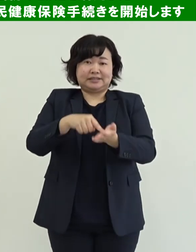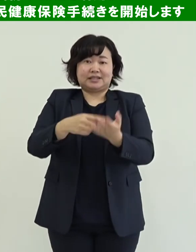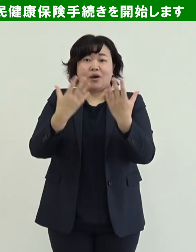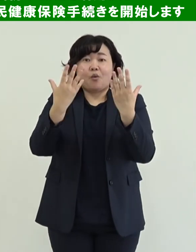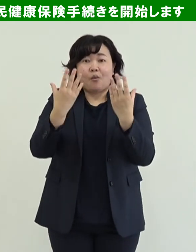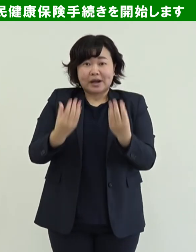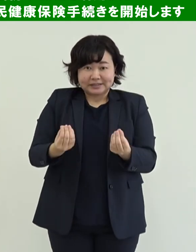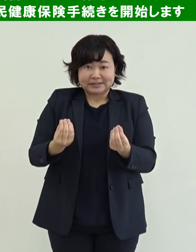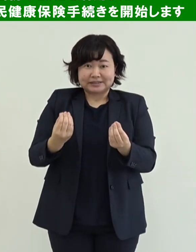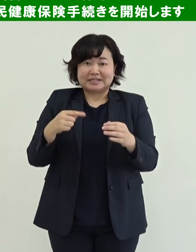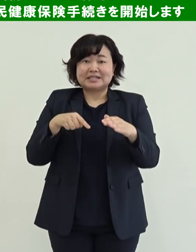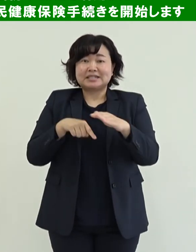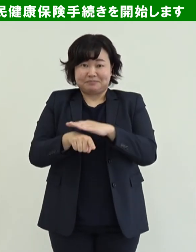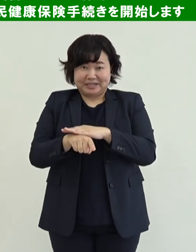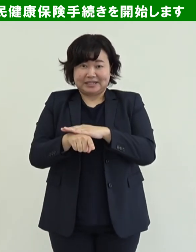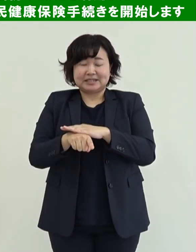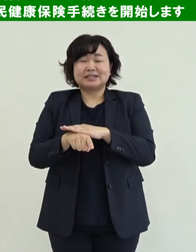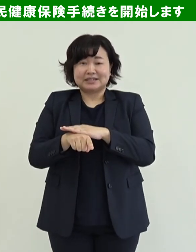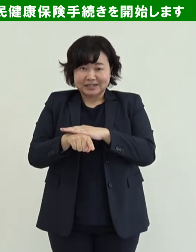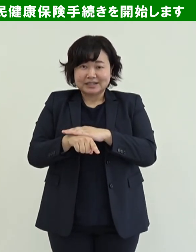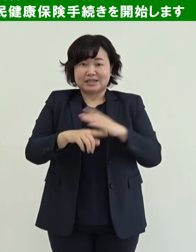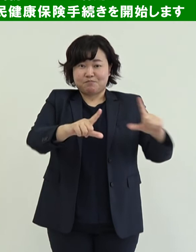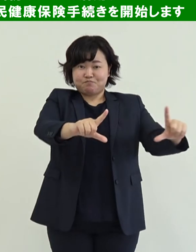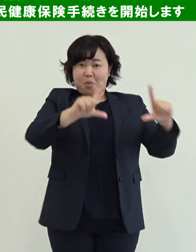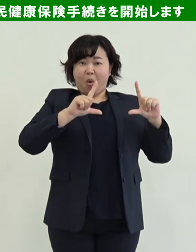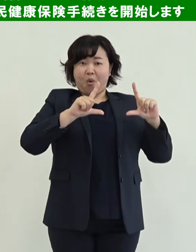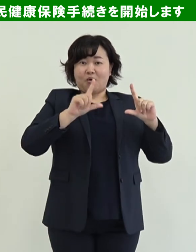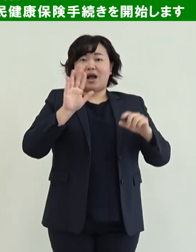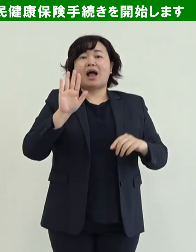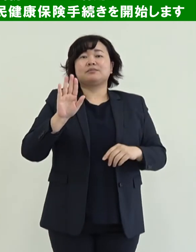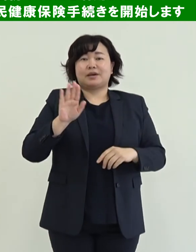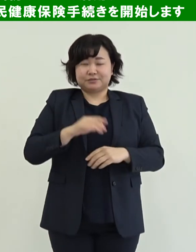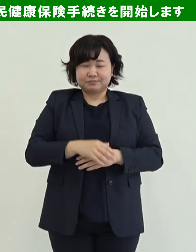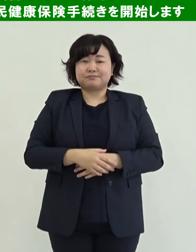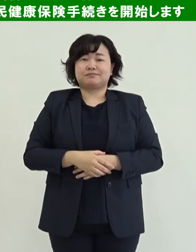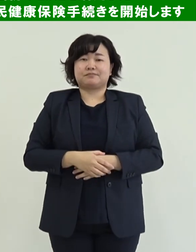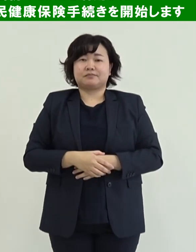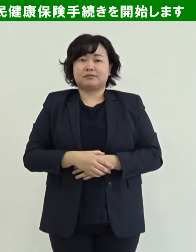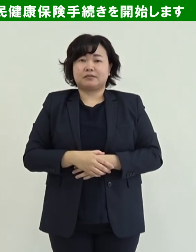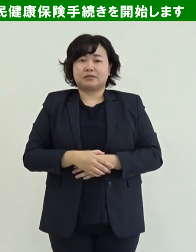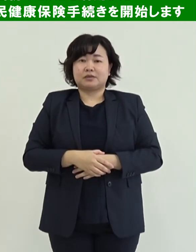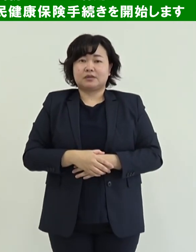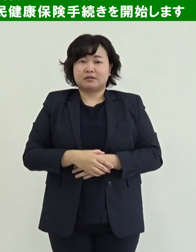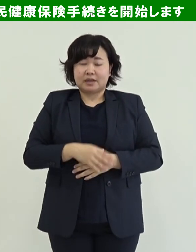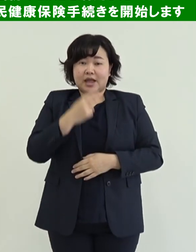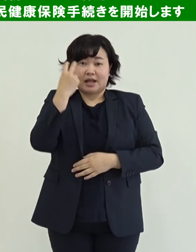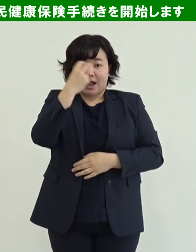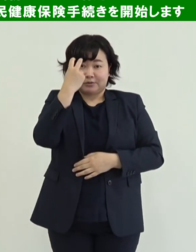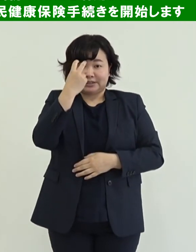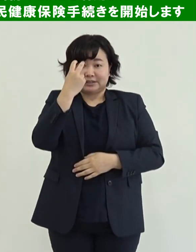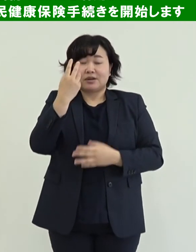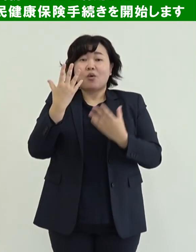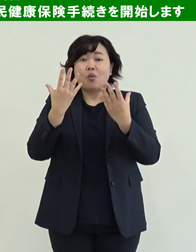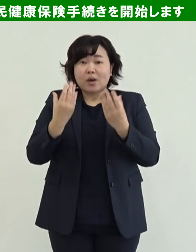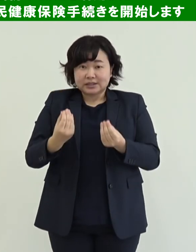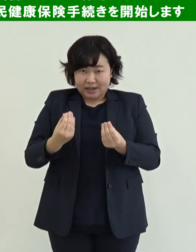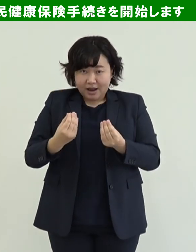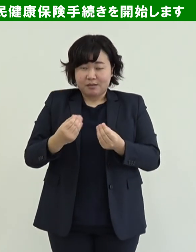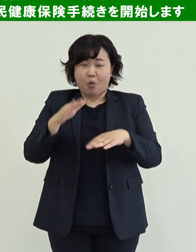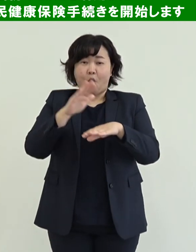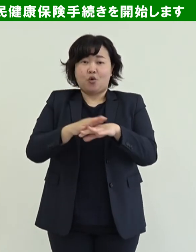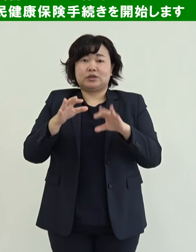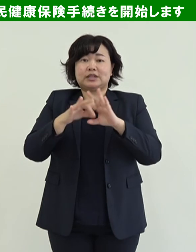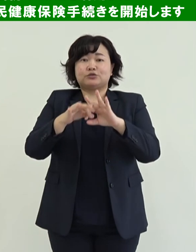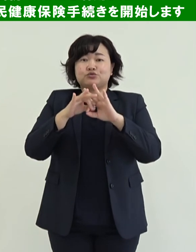な申請完了のメッセージが送られて参りますのでこちら確認されましたら手続きが完了したという